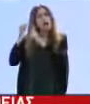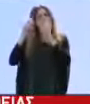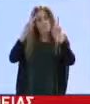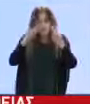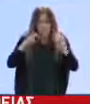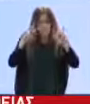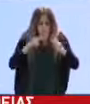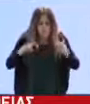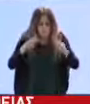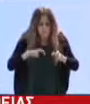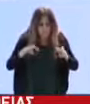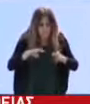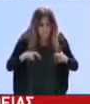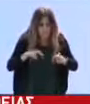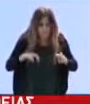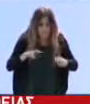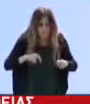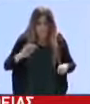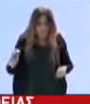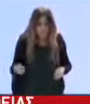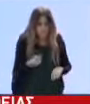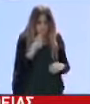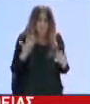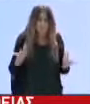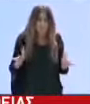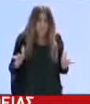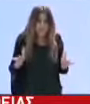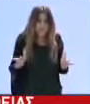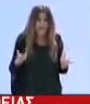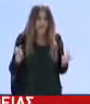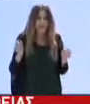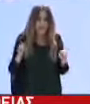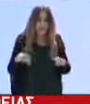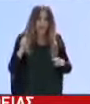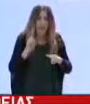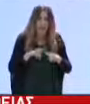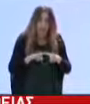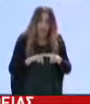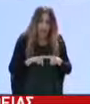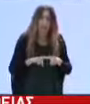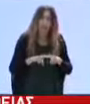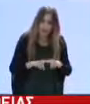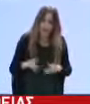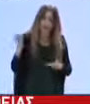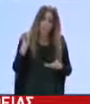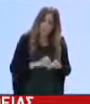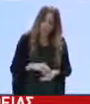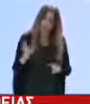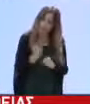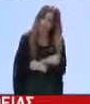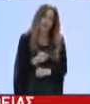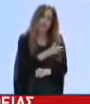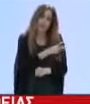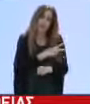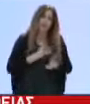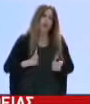πει ναι, η Ελλάδα βρέθηκε για ακόμα μία φορά στη σωστή μεριά της ιστορίας. Και αυτό είναι